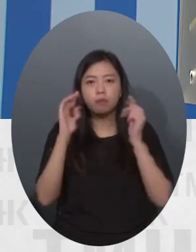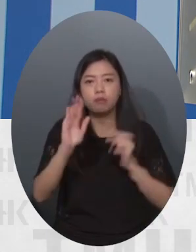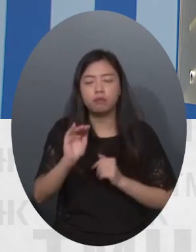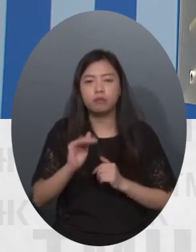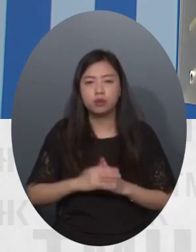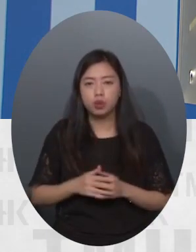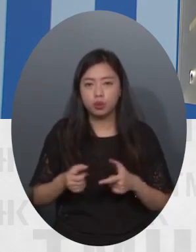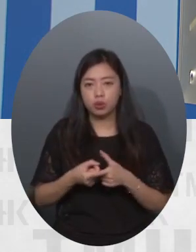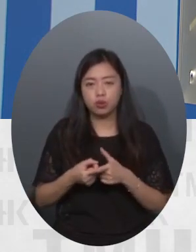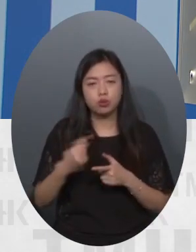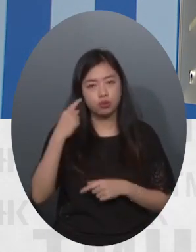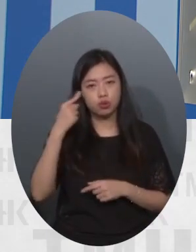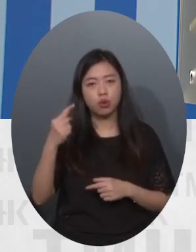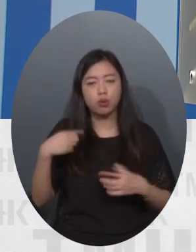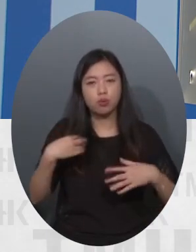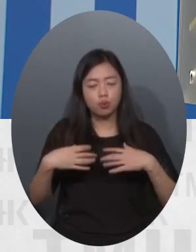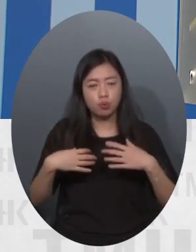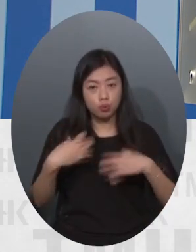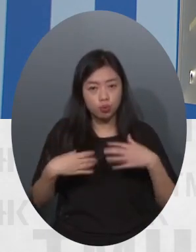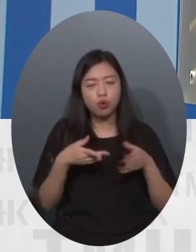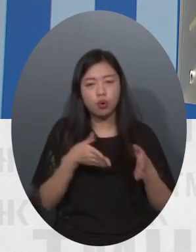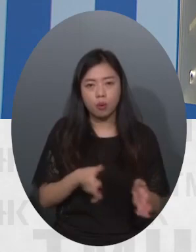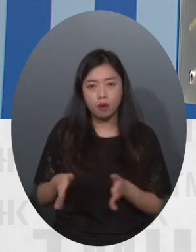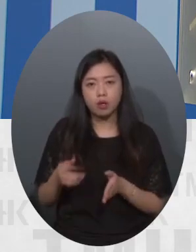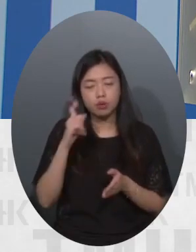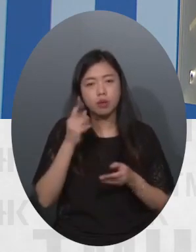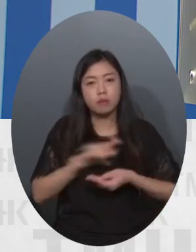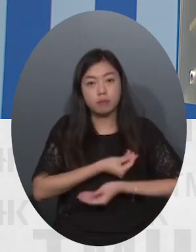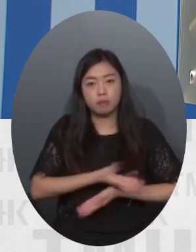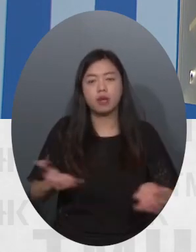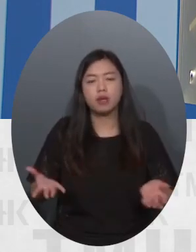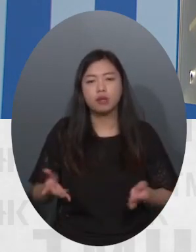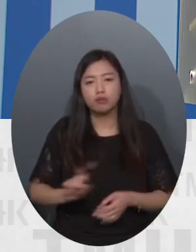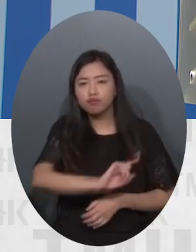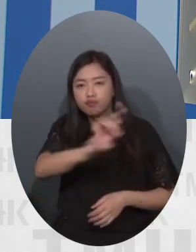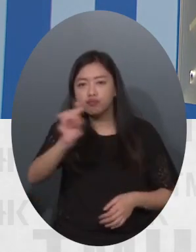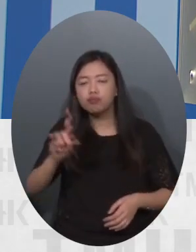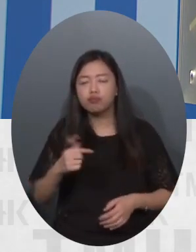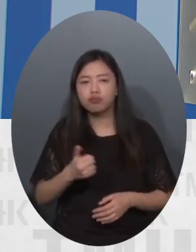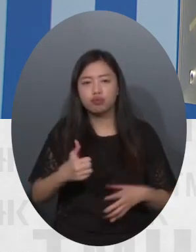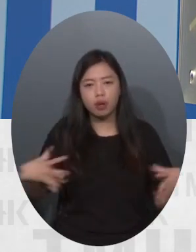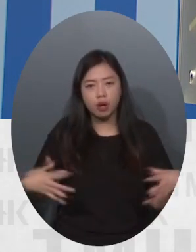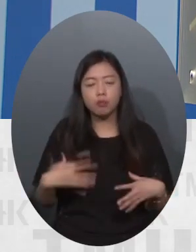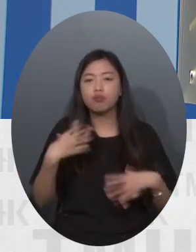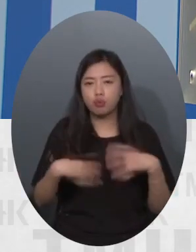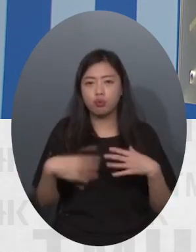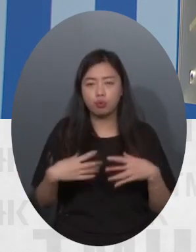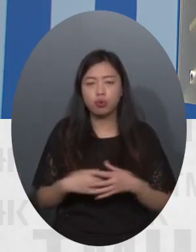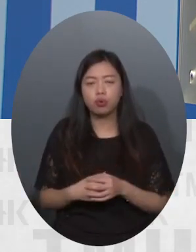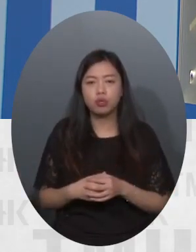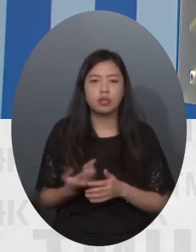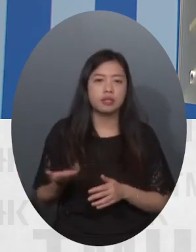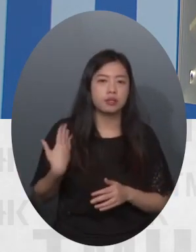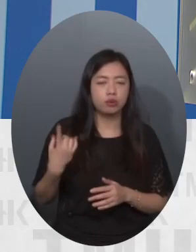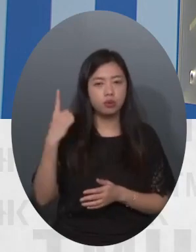公司致力提供會議的安排，令所有合資格的人士都能夠參與會議。如同往